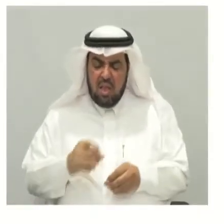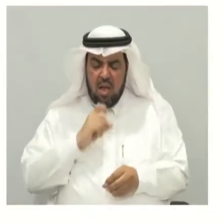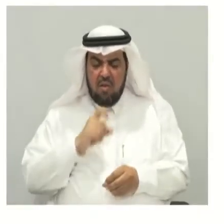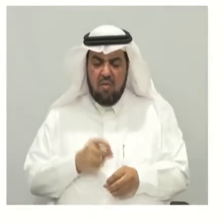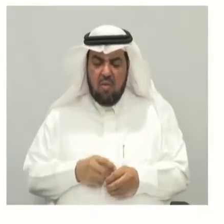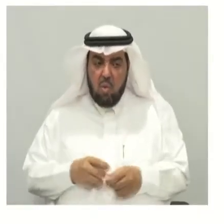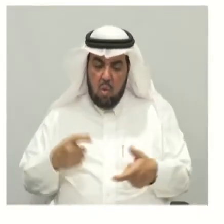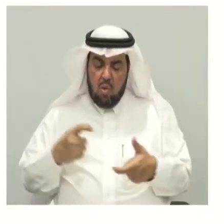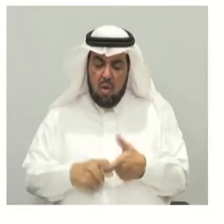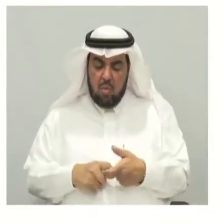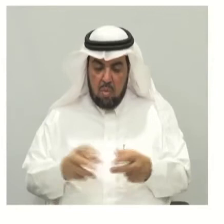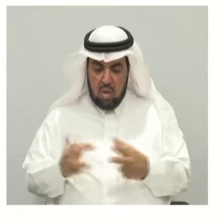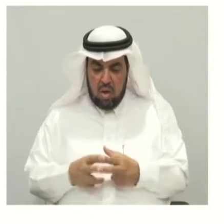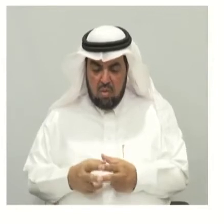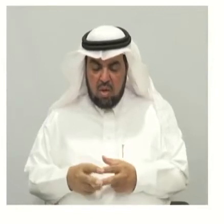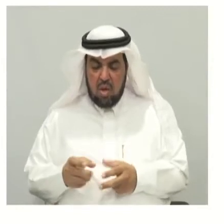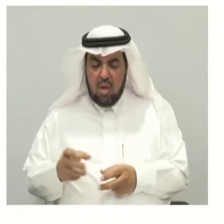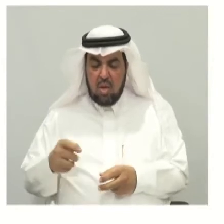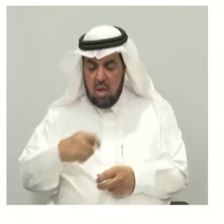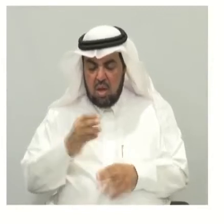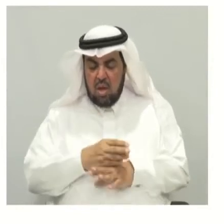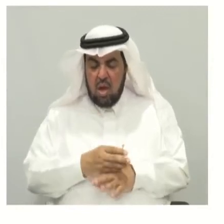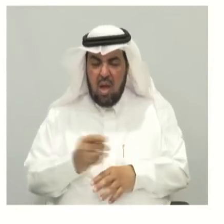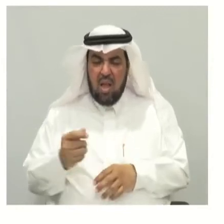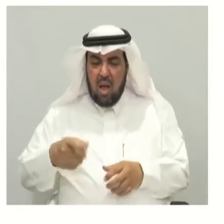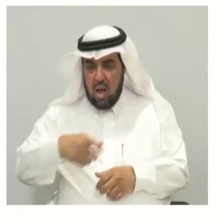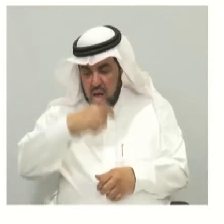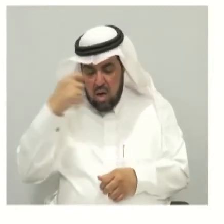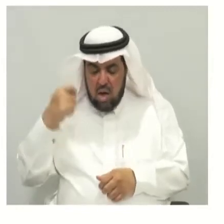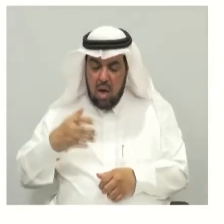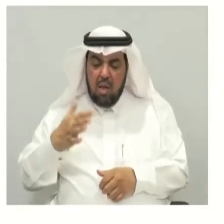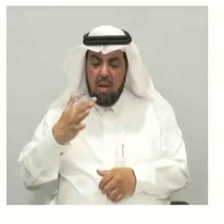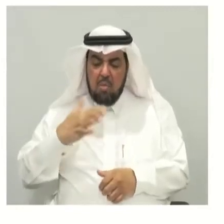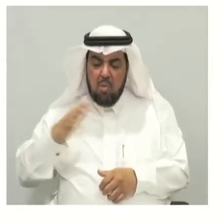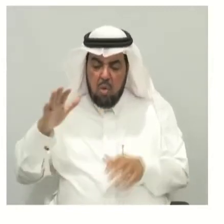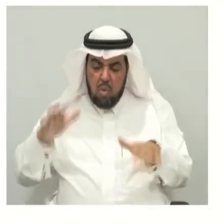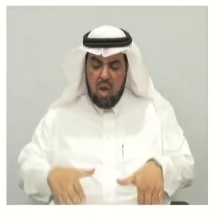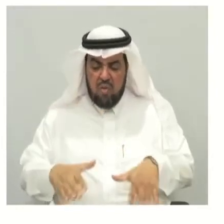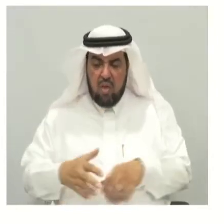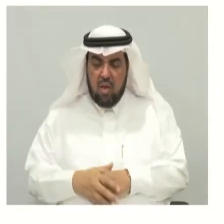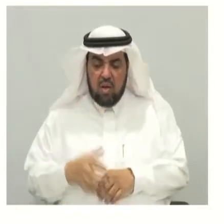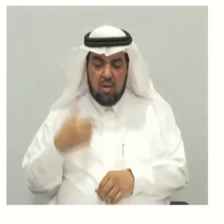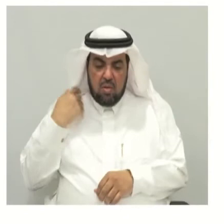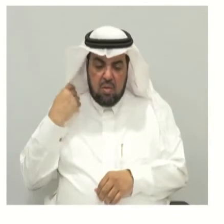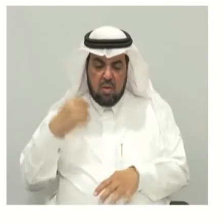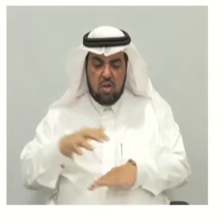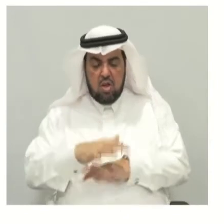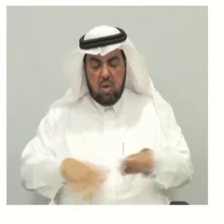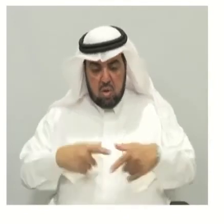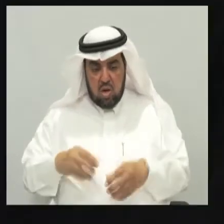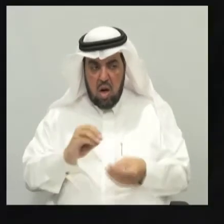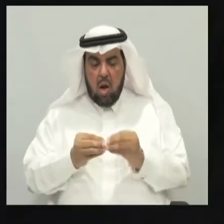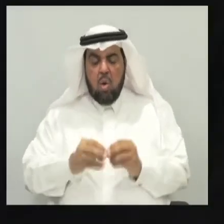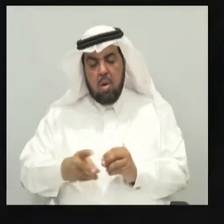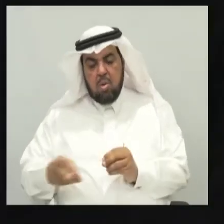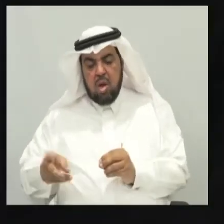وغير موصل الكهرباء عند درجات الحرارة المنخفضة. إذا واصل الآن هذا الجدول الدوري له ألوان